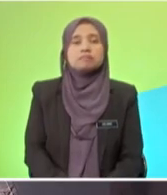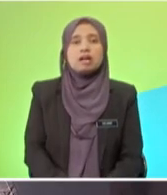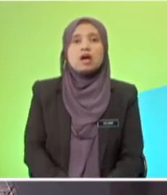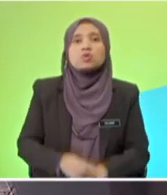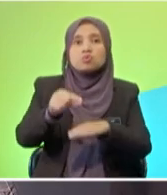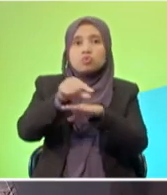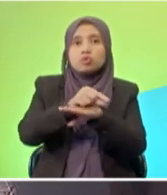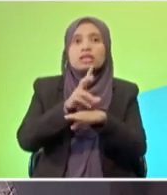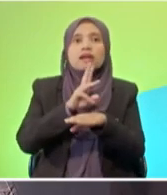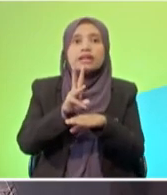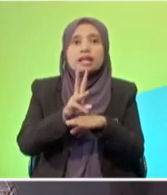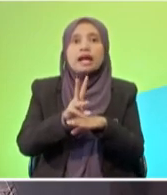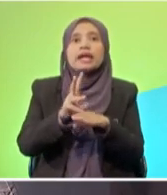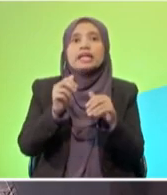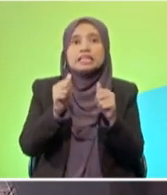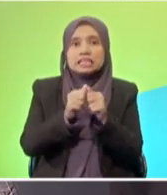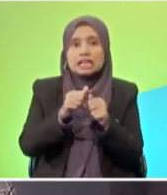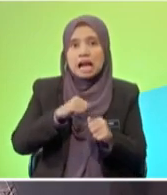Air ini